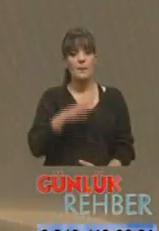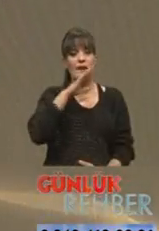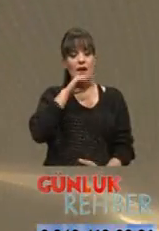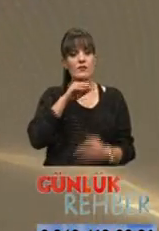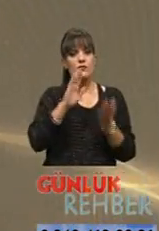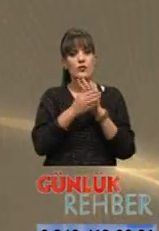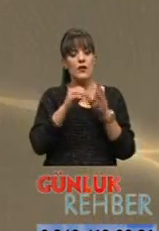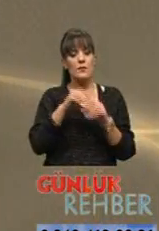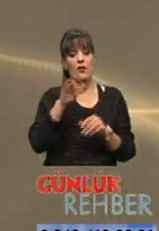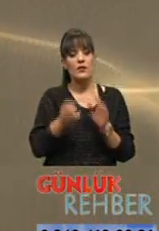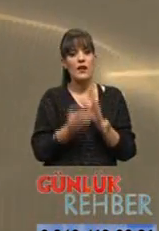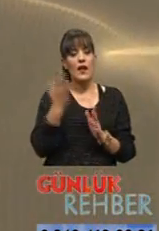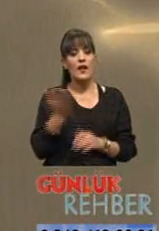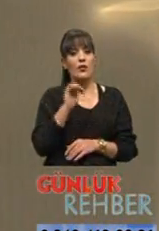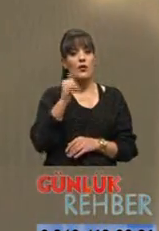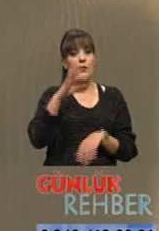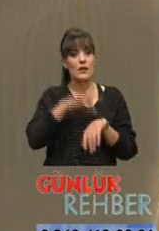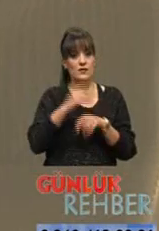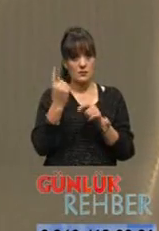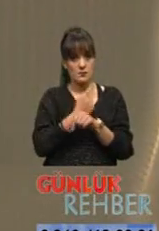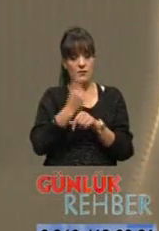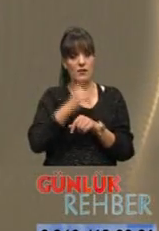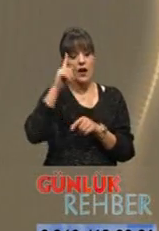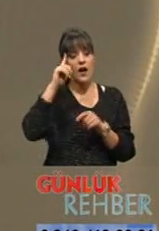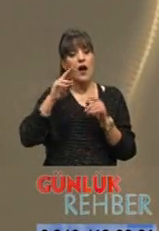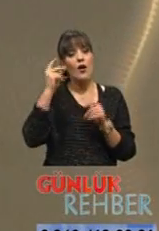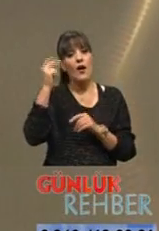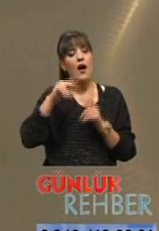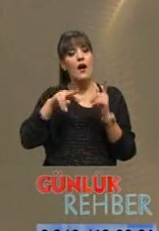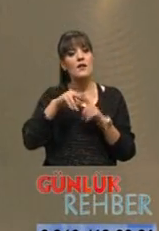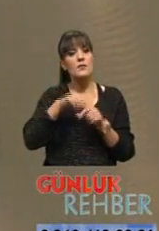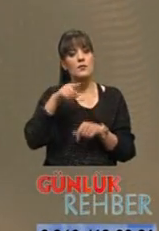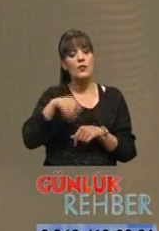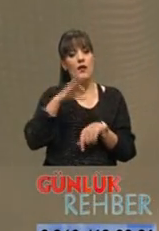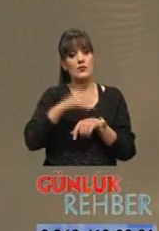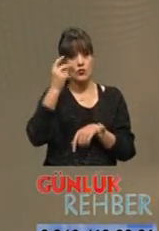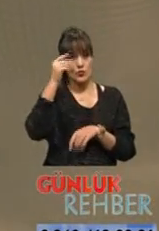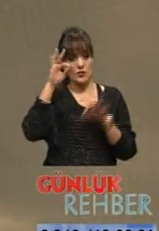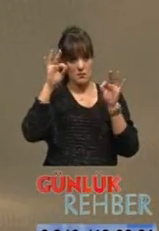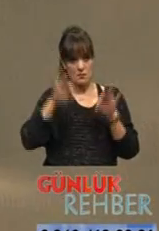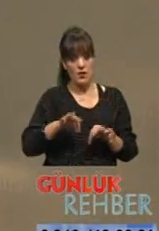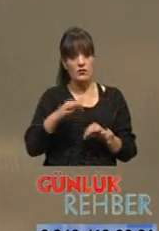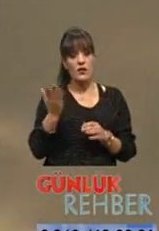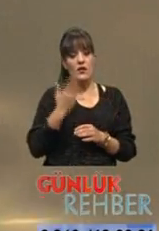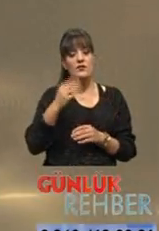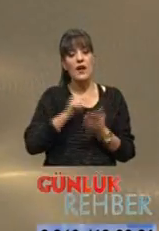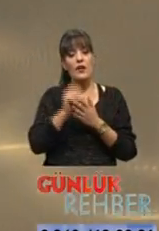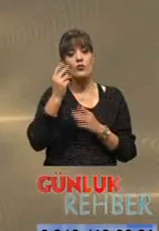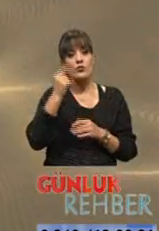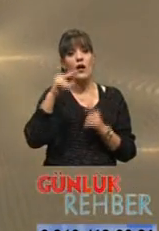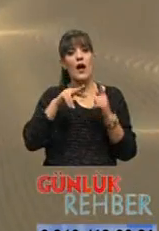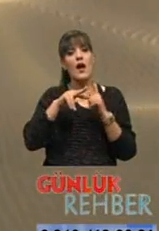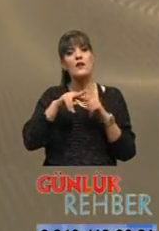Yaşlılık döneminde ortaya çıkan en önemli hastalıklardan biri de Alzheimer. Bu hastalık unutkanlıkla başlıyor. Ancak her unutkanlık